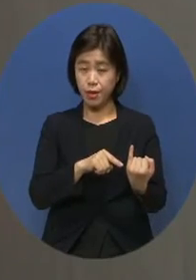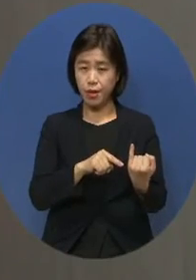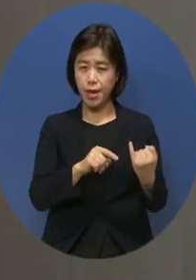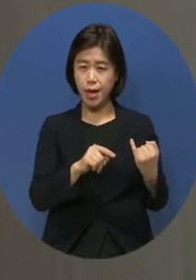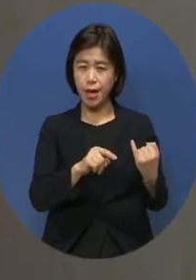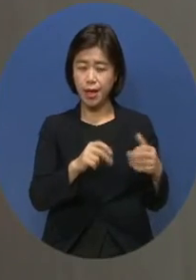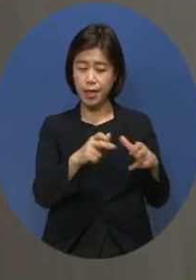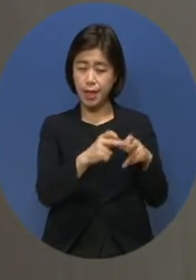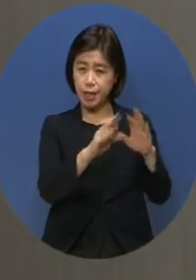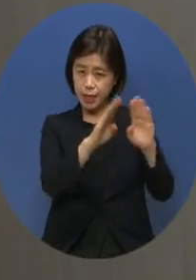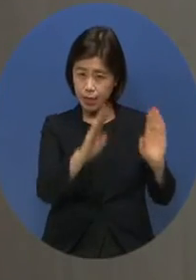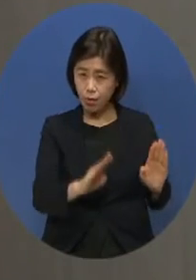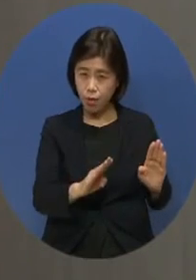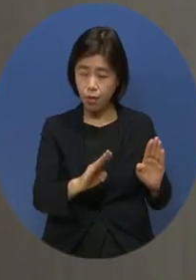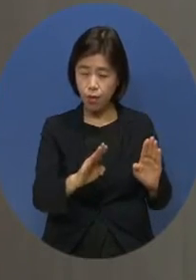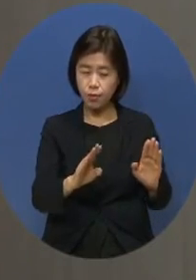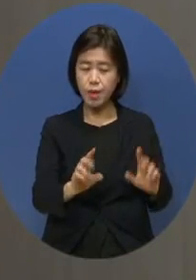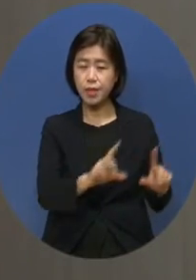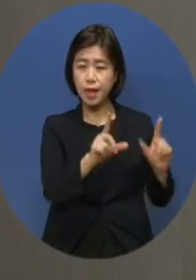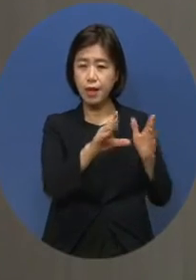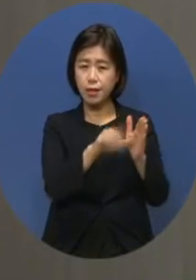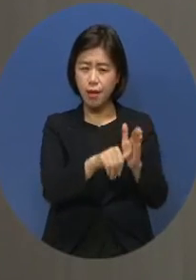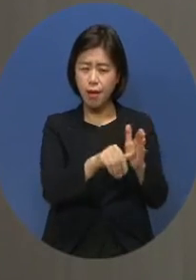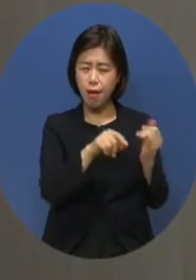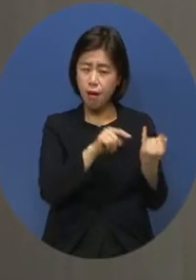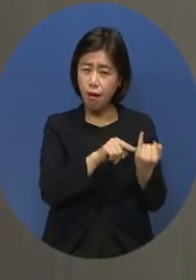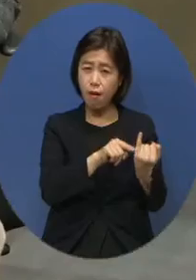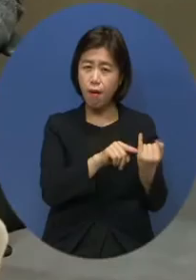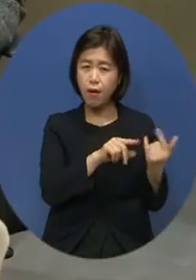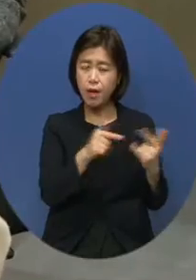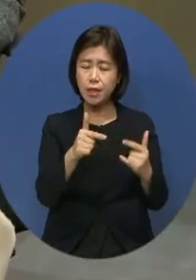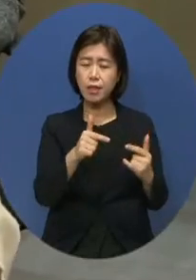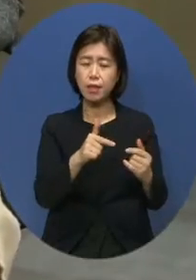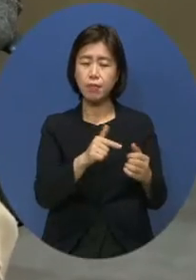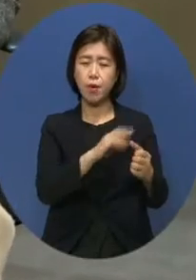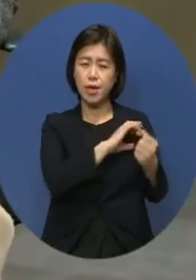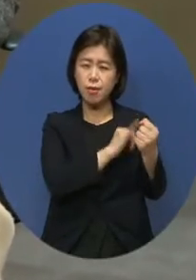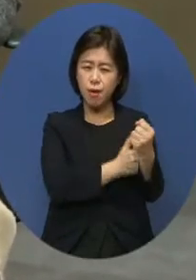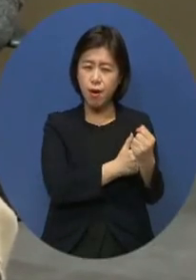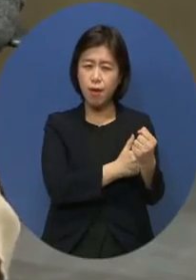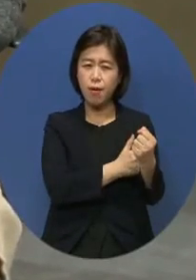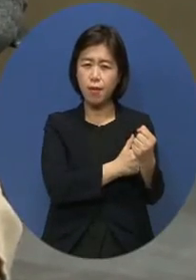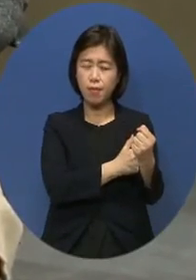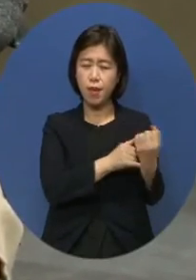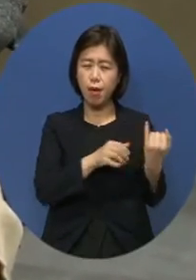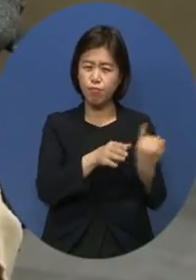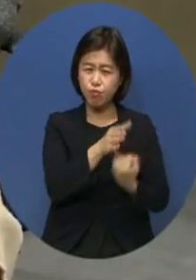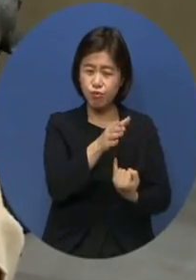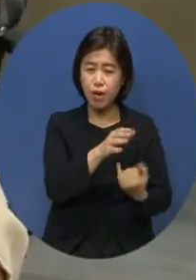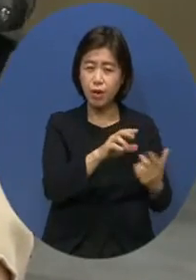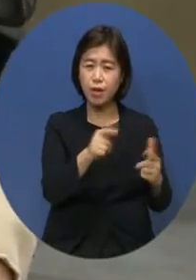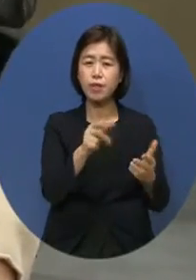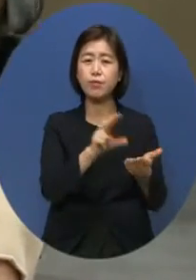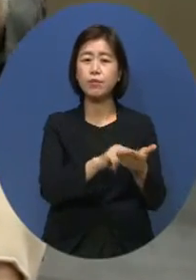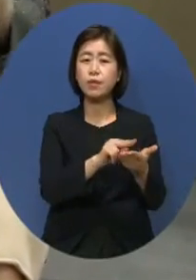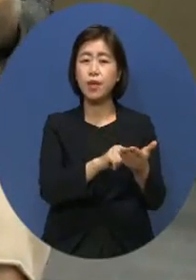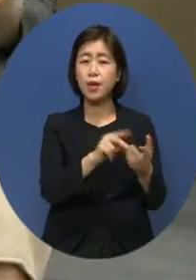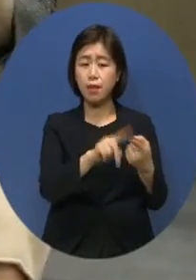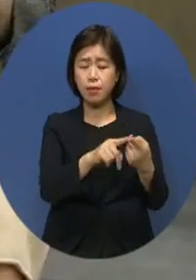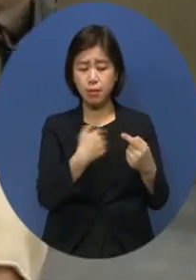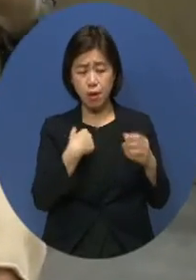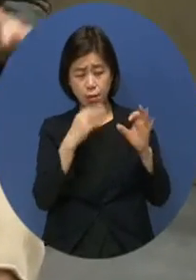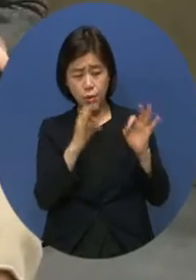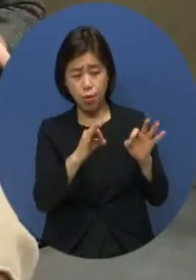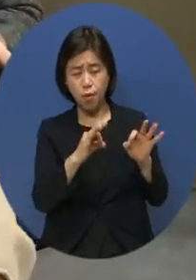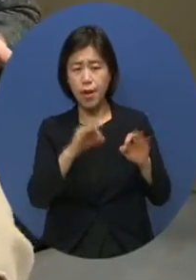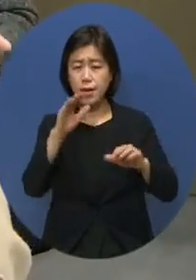어떤 겪었던 인권 침해 이런 것들이 폭로되는 과정을 겪으면서 저도 아, 뭔가 단순히 차별은 나빠라고